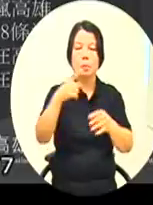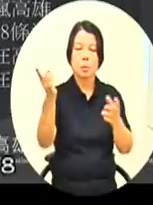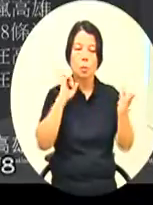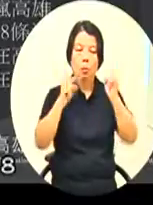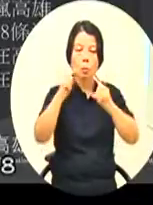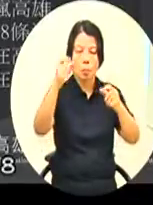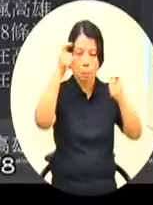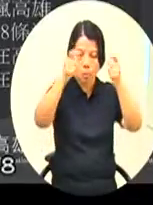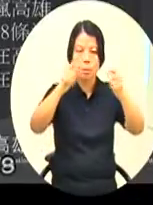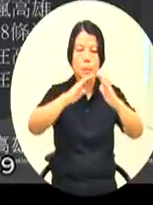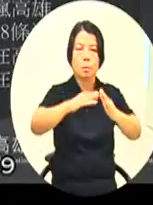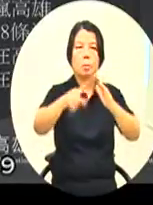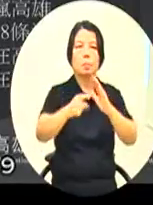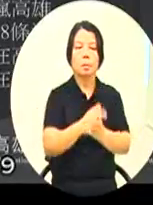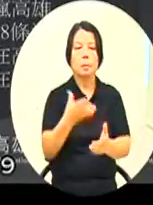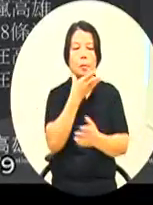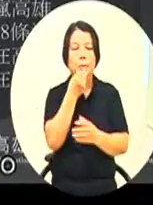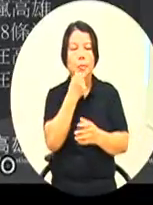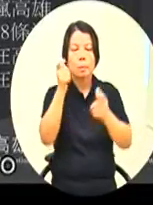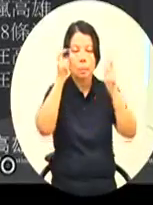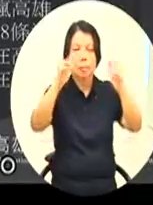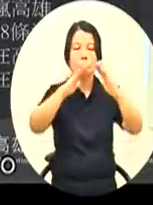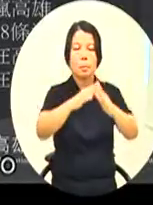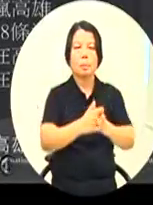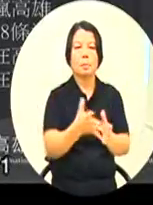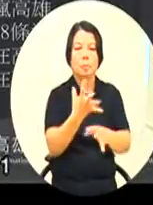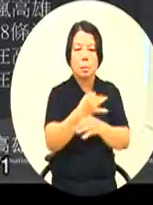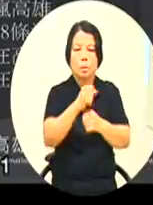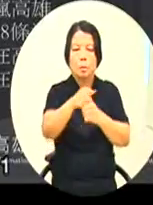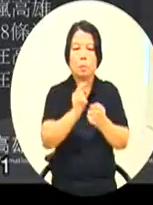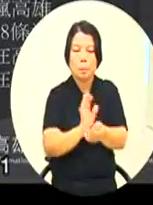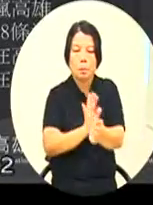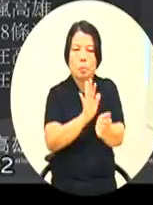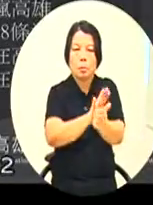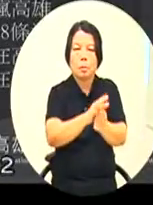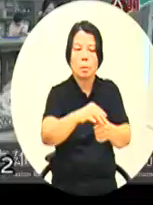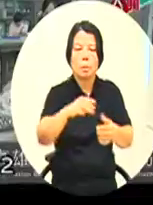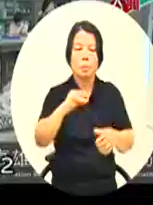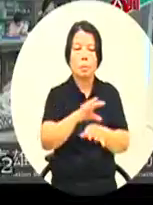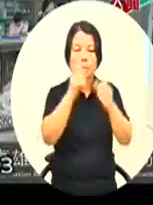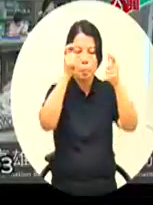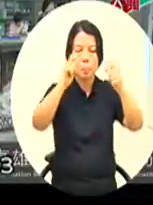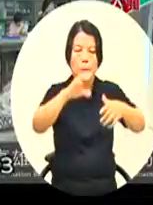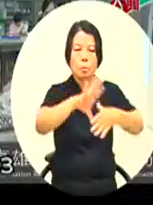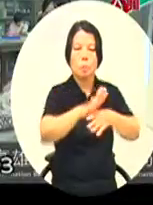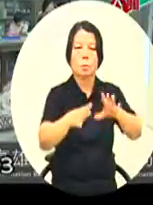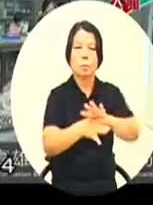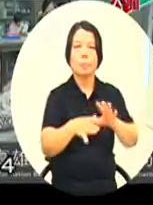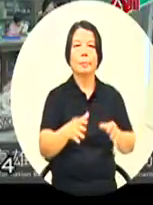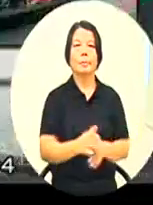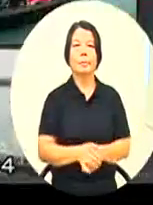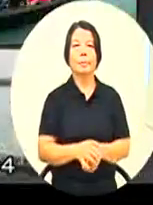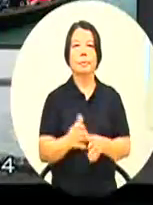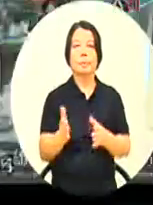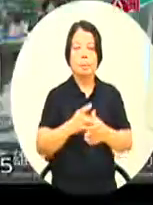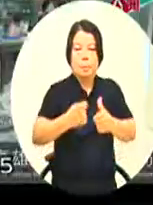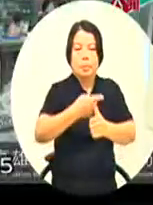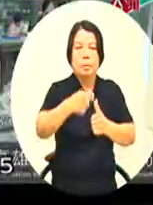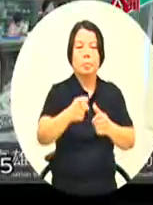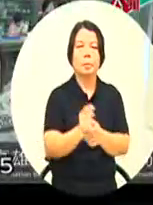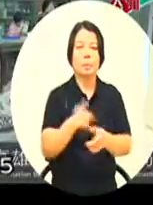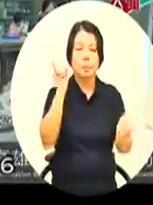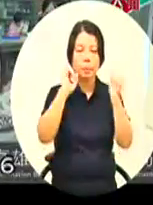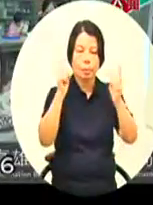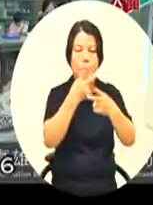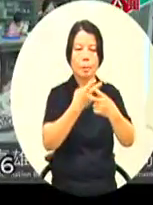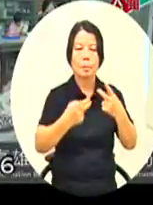家在高雄跟幸福在高雄等节目来推广我们的地方文化。下一页。好，这首先是我们玩客风高